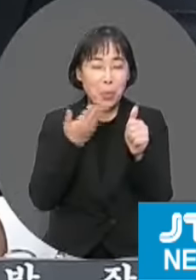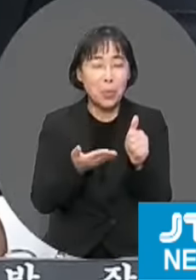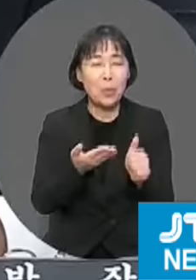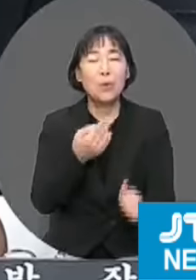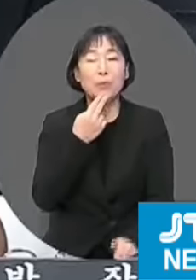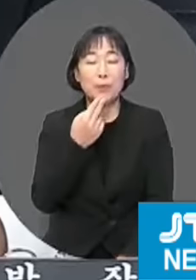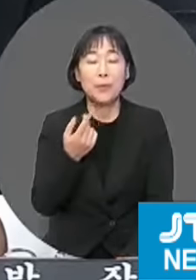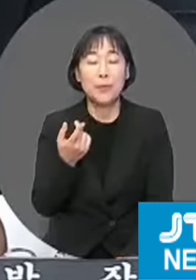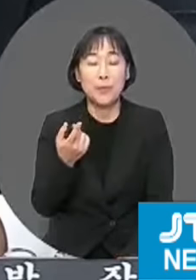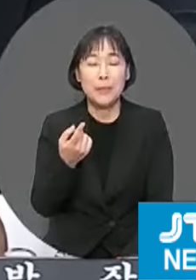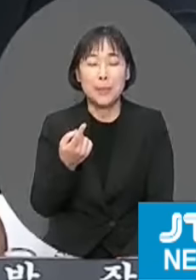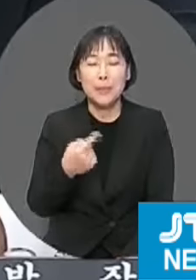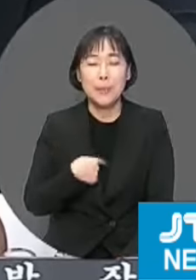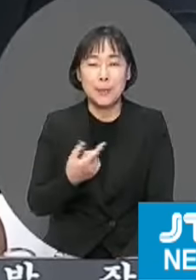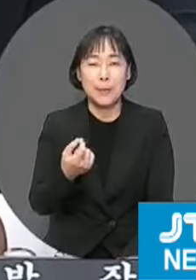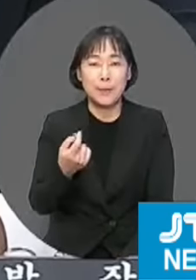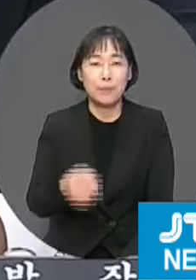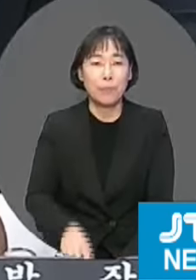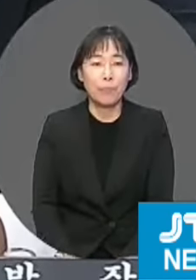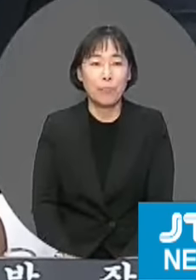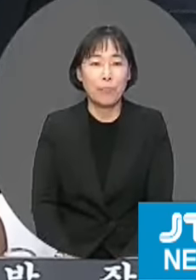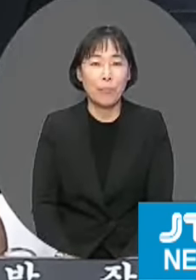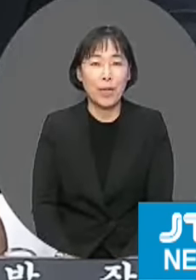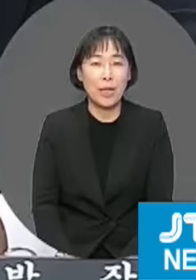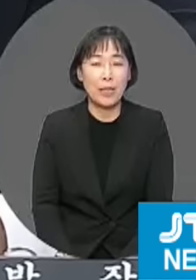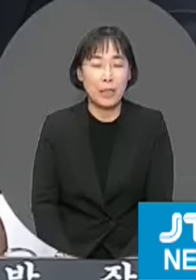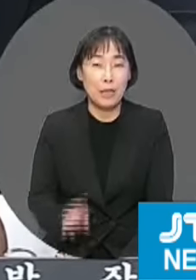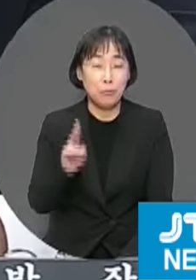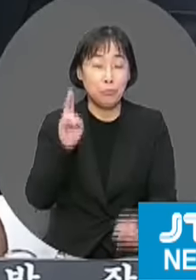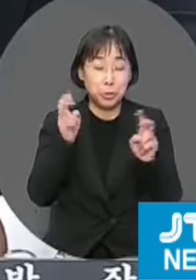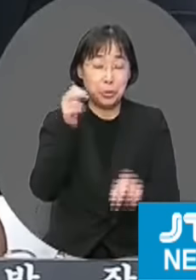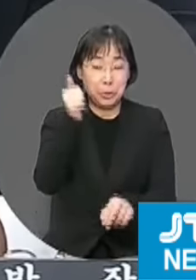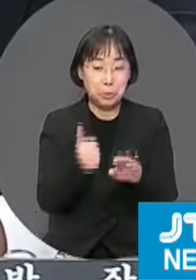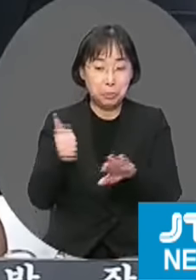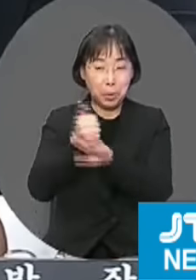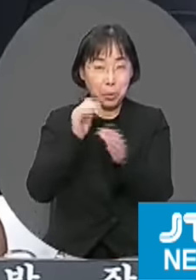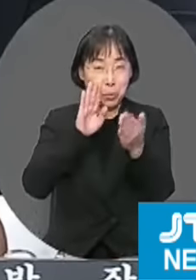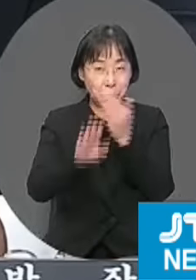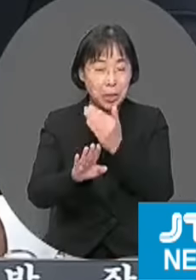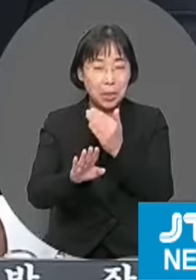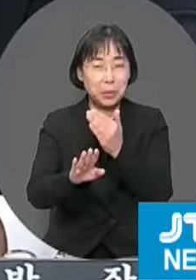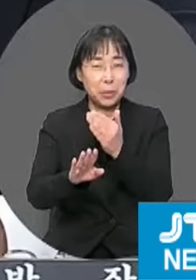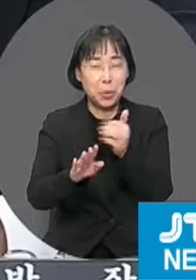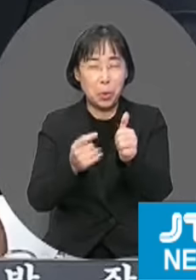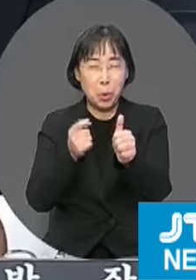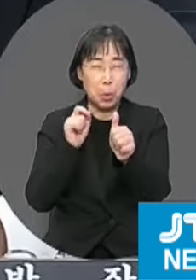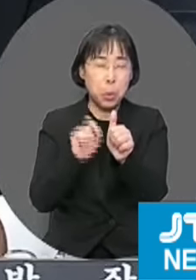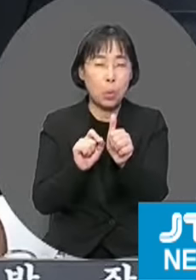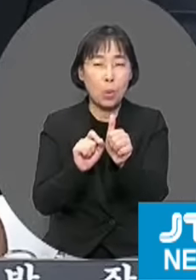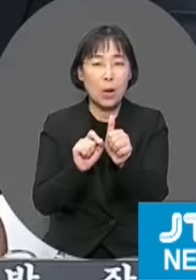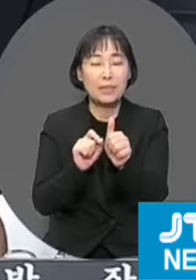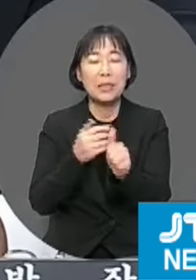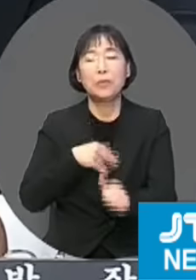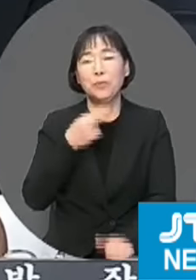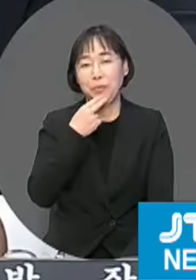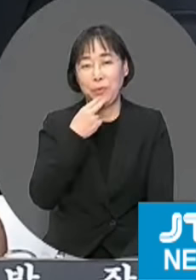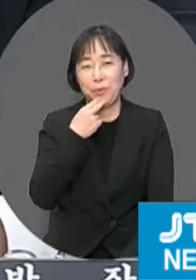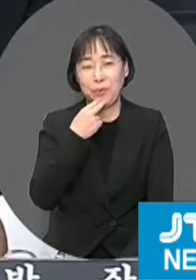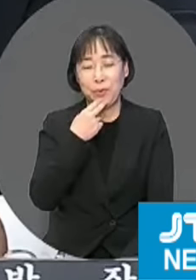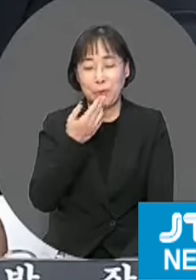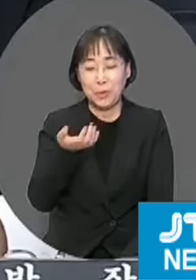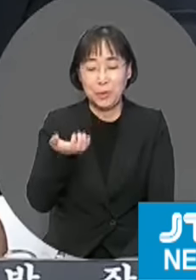사실상 선임했다고 해가지고 또 뒤통수 칠지도 모르는 겁니다. 아, 전임 사장님 상황을 보면은 대통령이 원래 그런 분이잖아요. 네, 그래서 그런